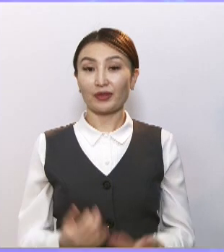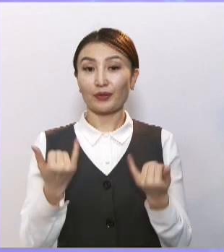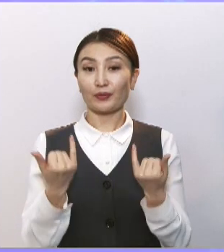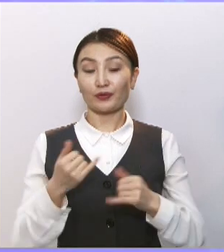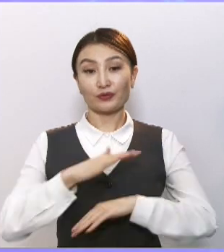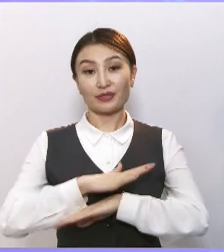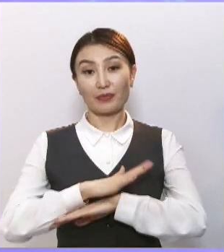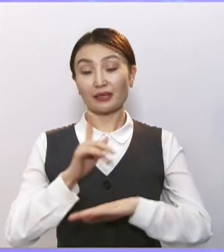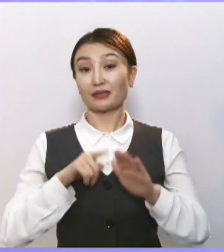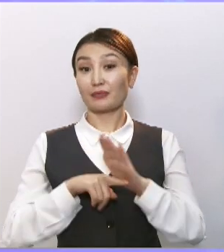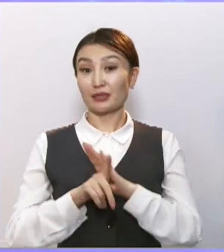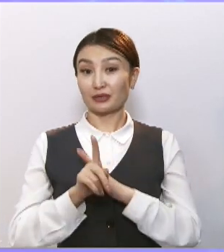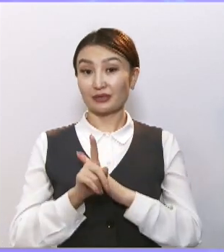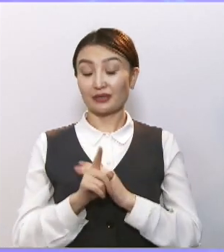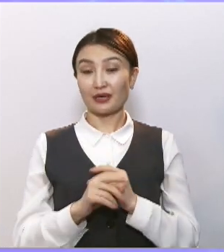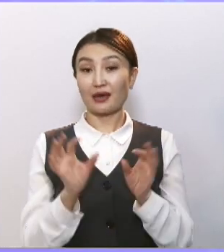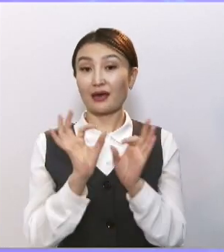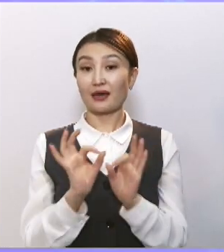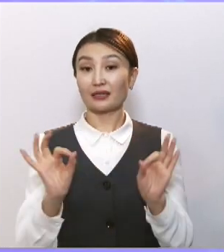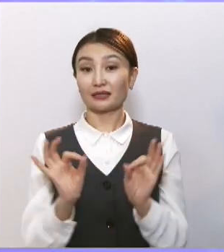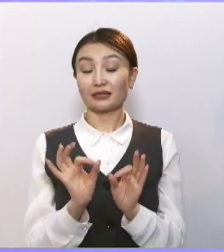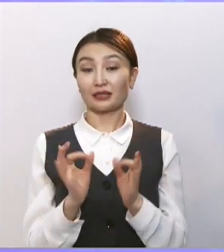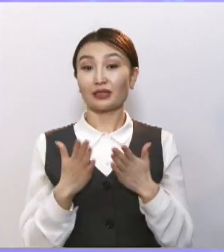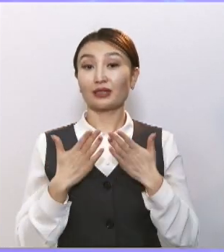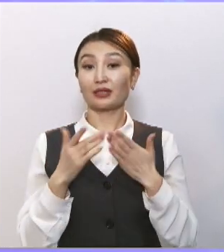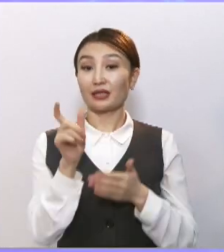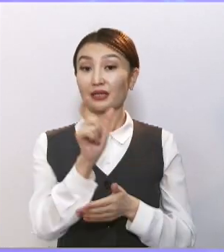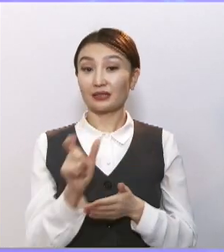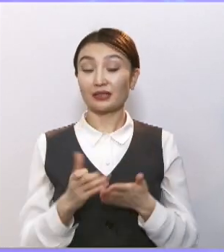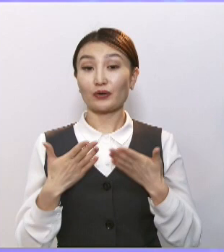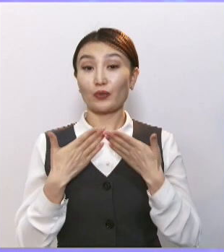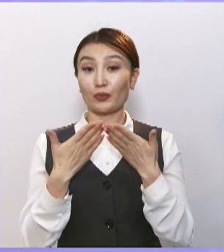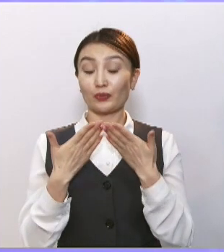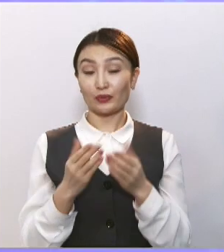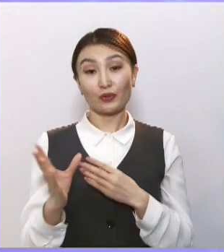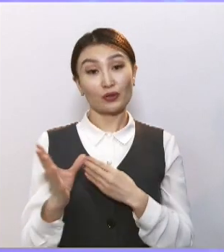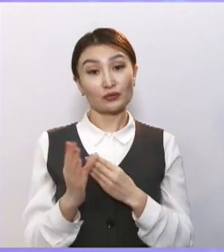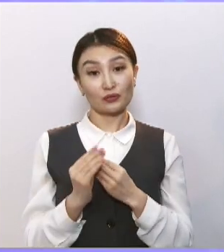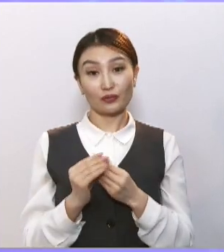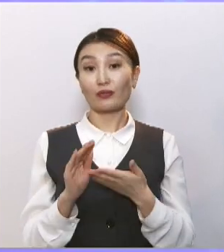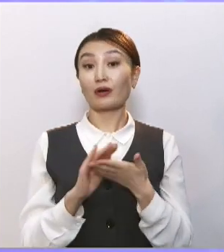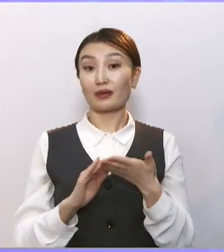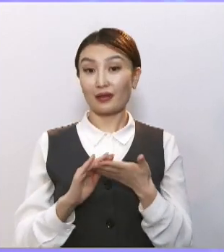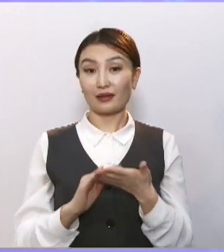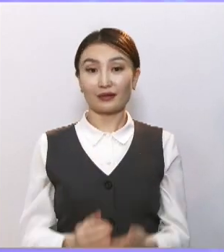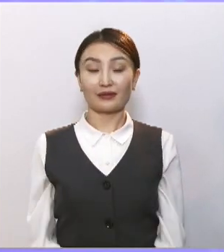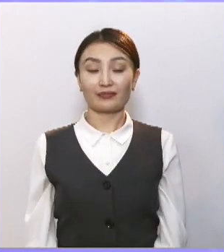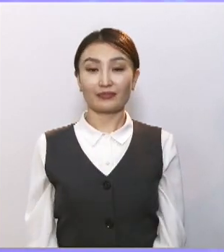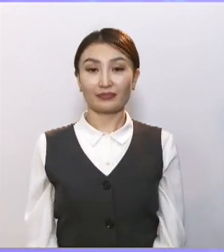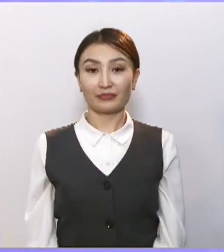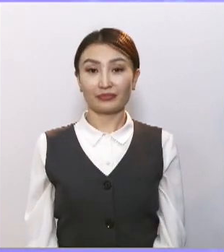Бүгүн сабактын башында ырды окуйлу. Мени менен чогуу кайталагыла.